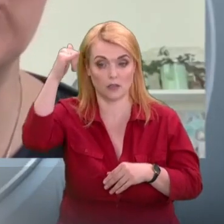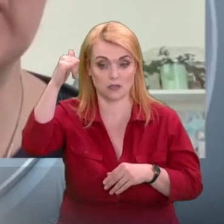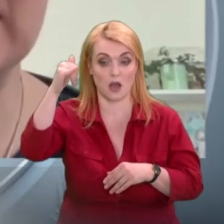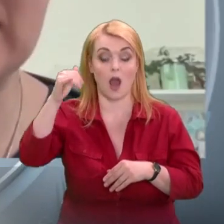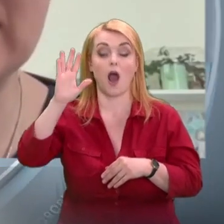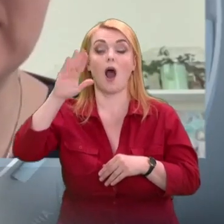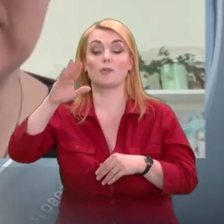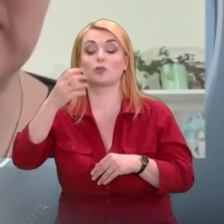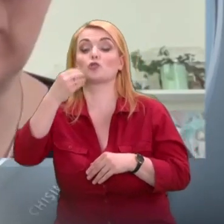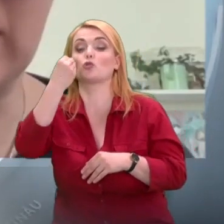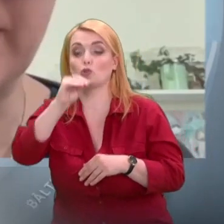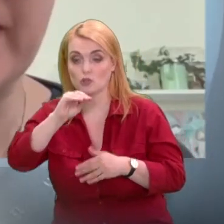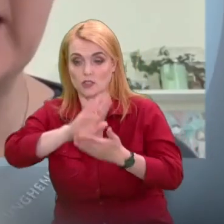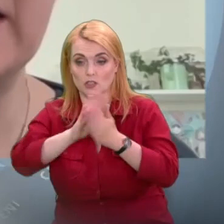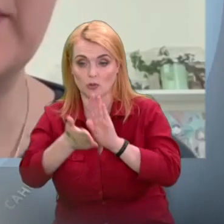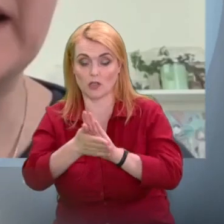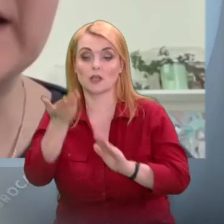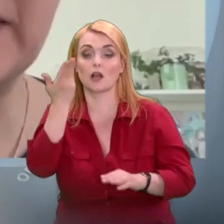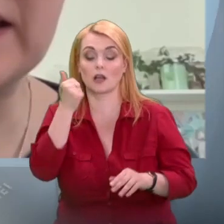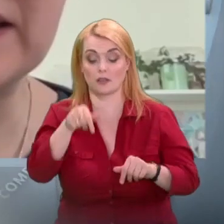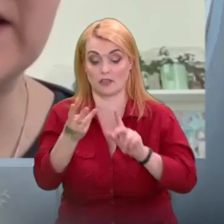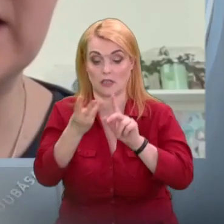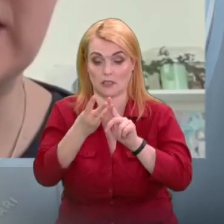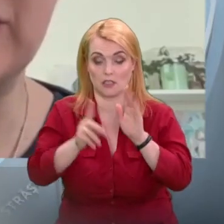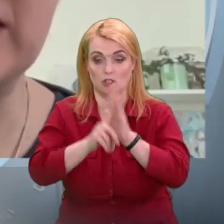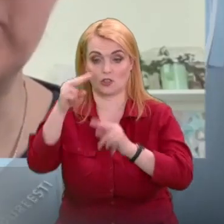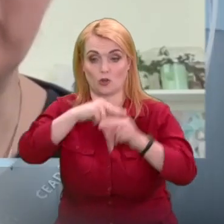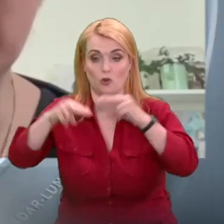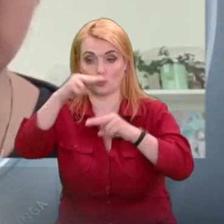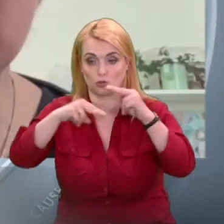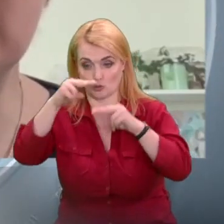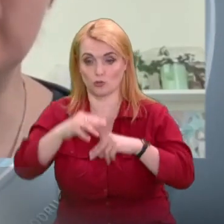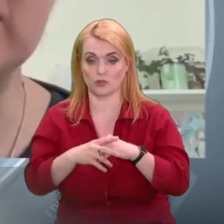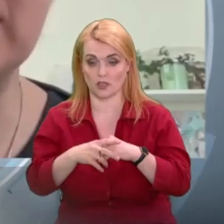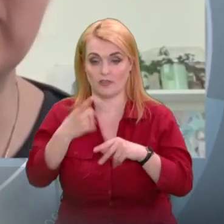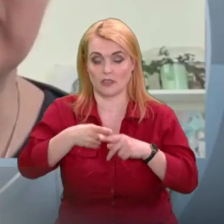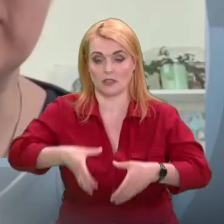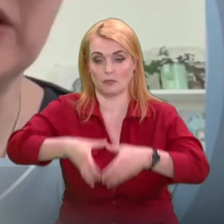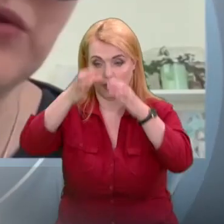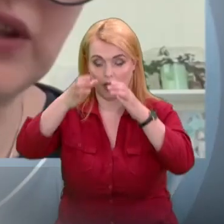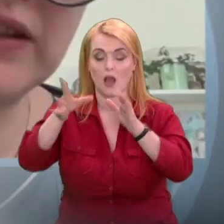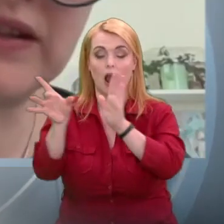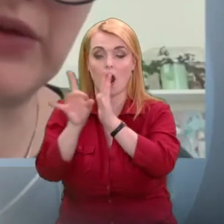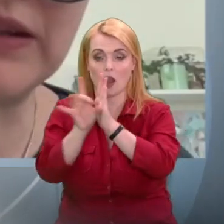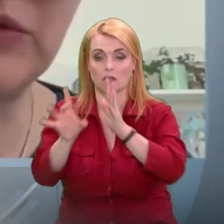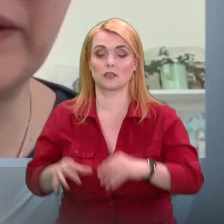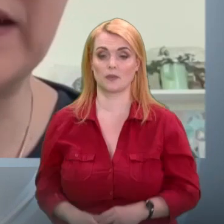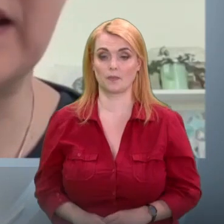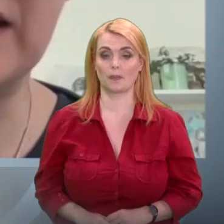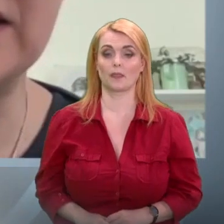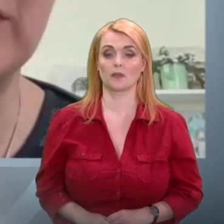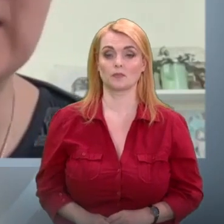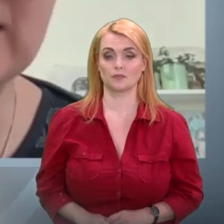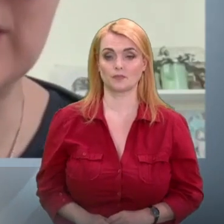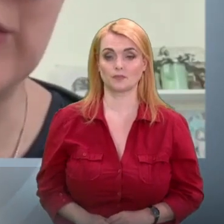se îmbunătățesc gradual. Pe de altă parte, este foarte important, inclusiv, deci noi ne uităm un pic